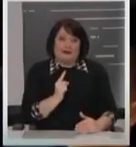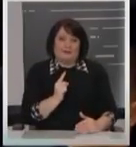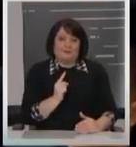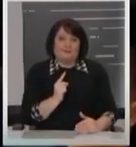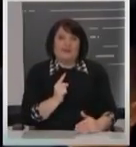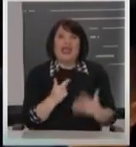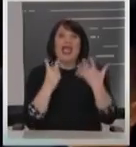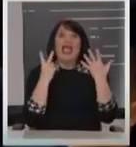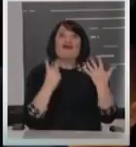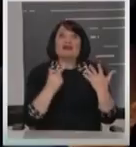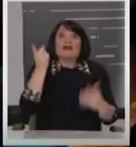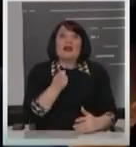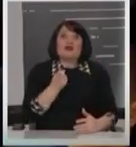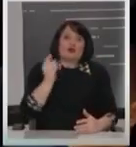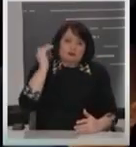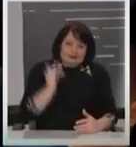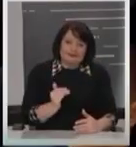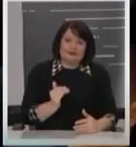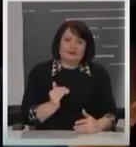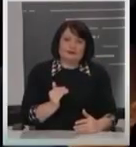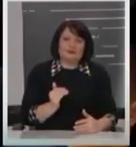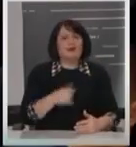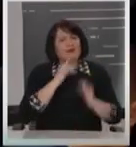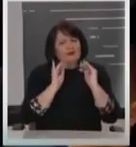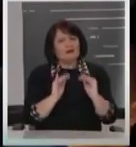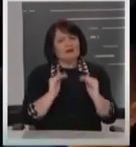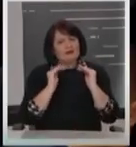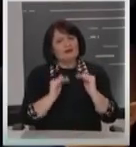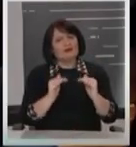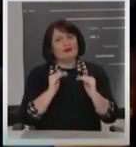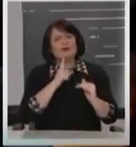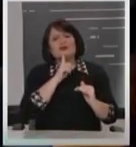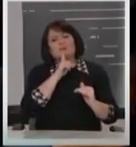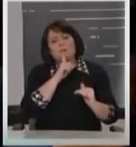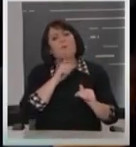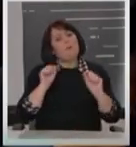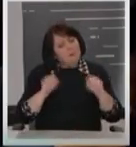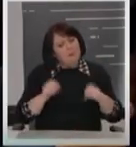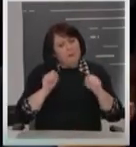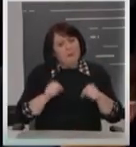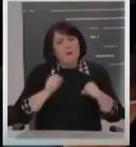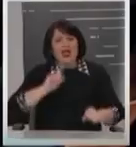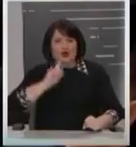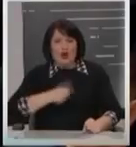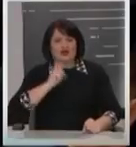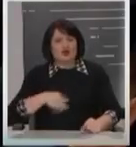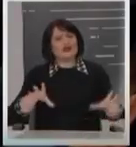είχαμε 7%. Και όμως συνεχίζουμε να υπακούουμε και να ακολουθούμε τις εντολές